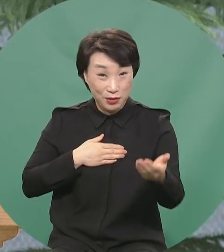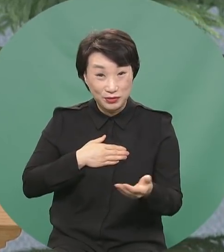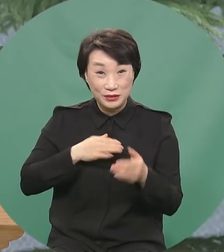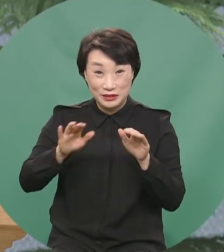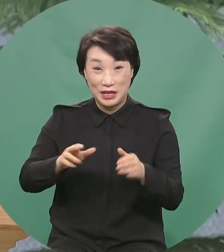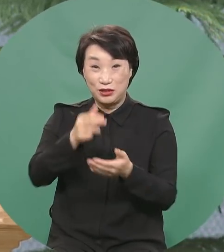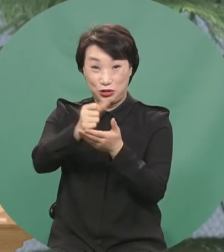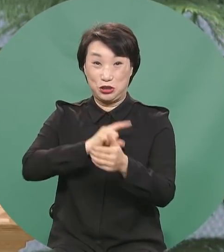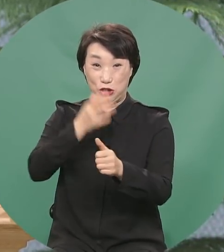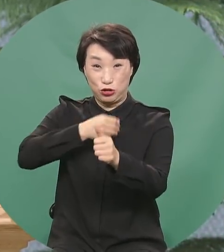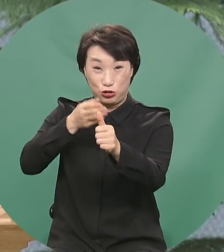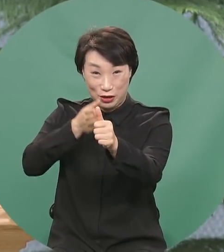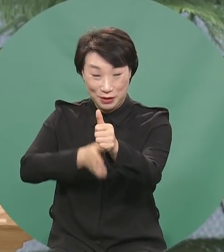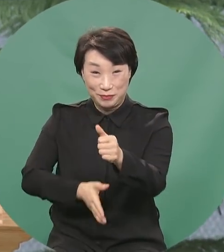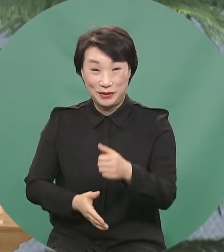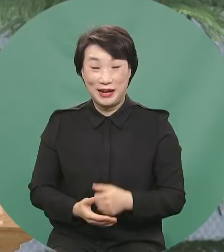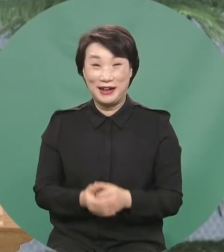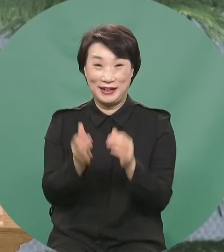이름으로 축원합니다.